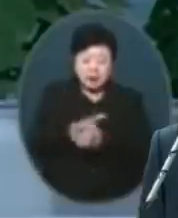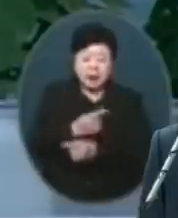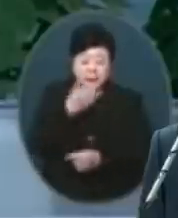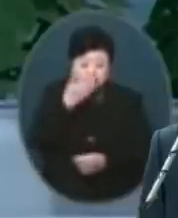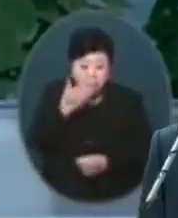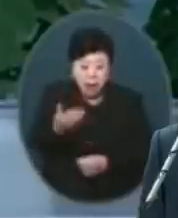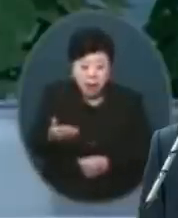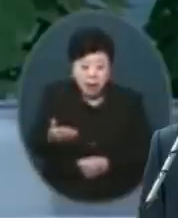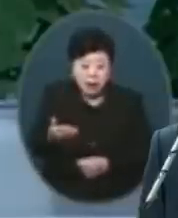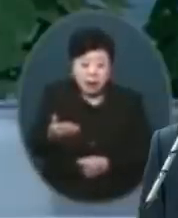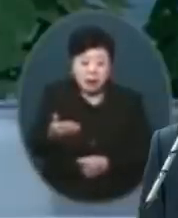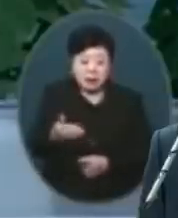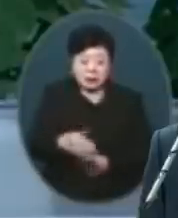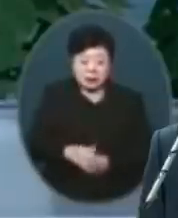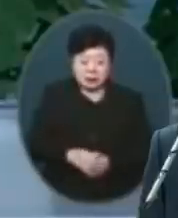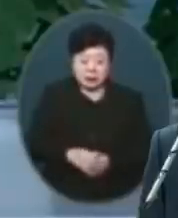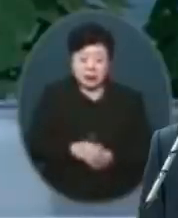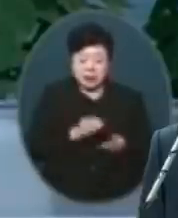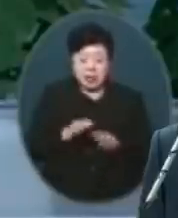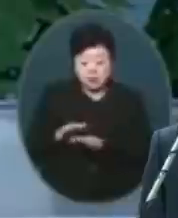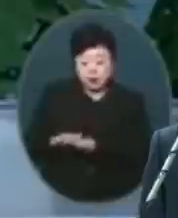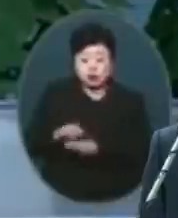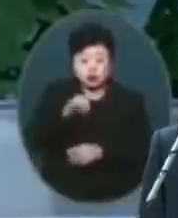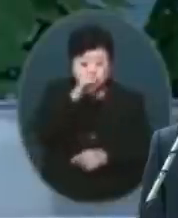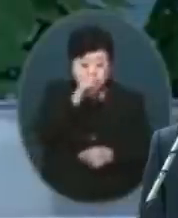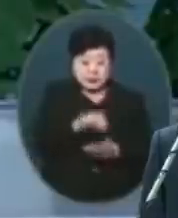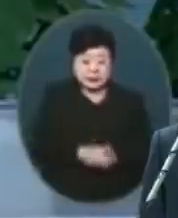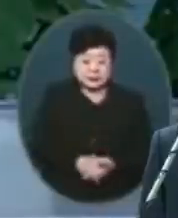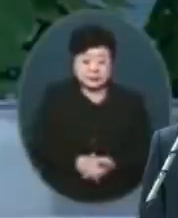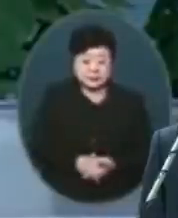있는 것을 예비해 놓았다는 것입니다.